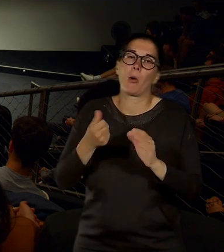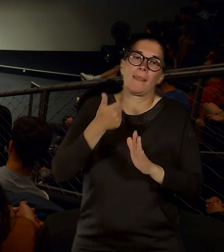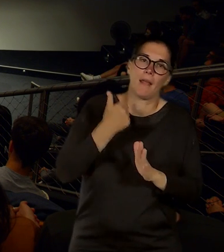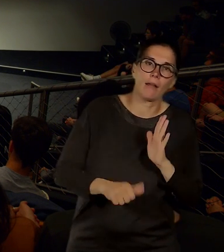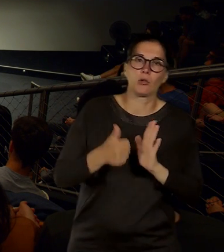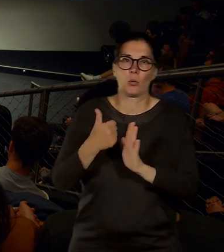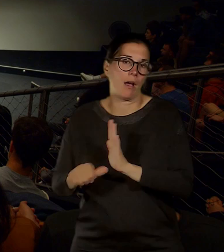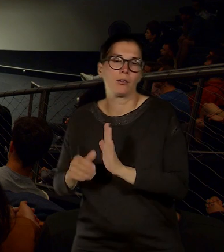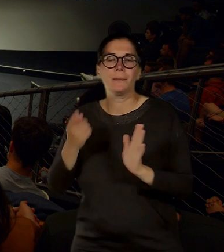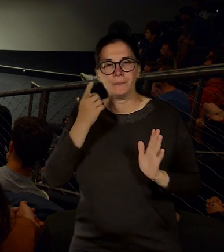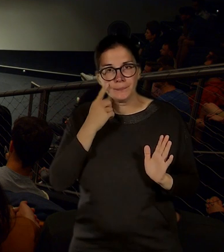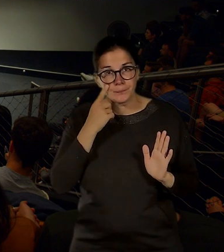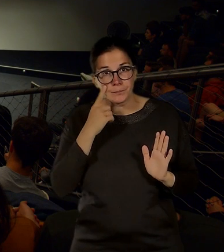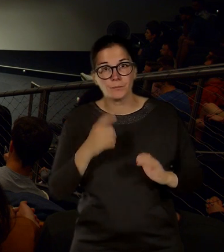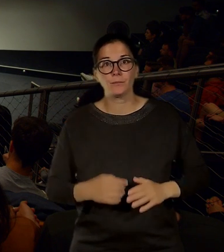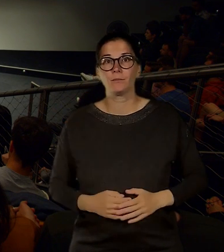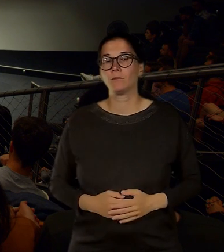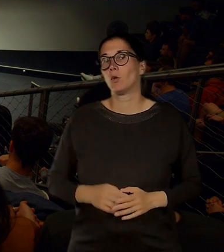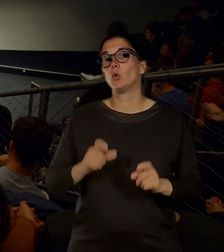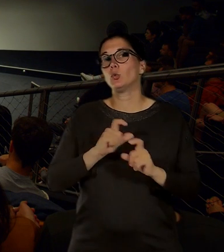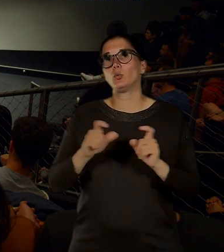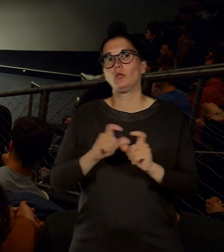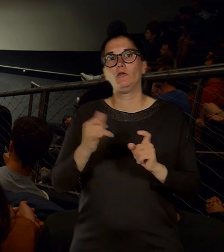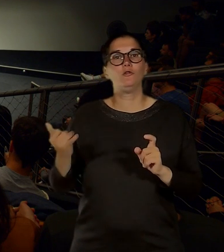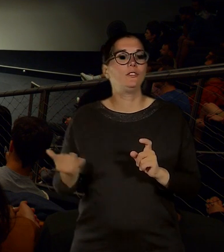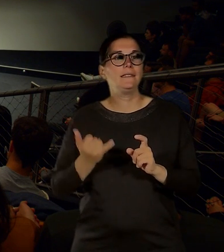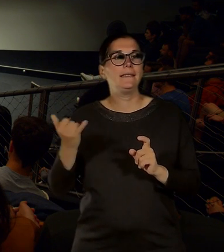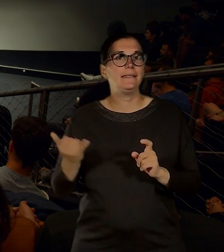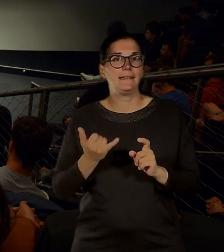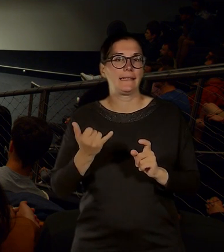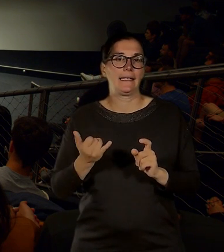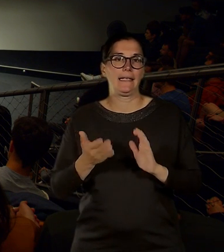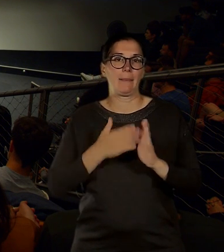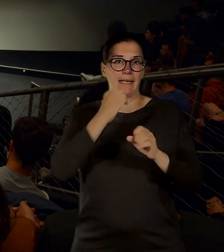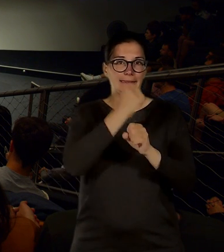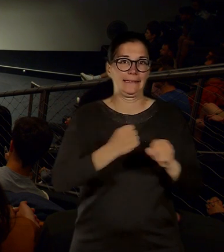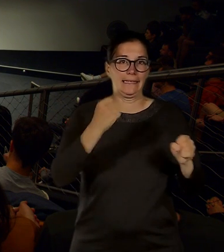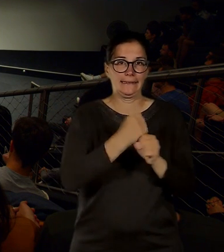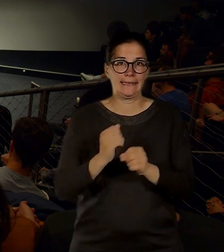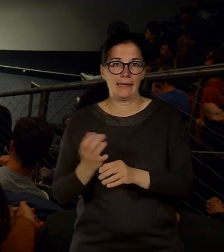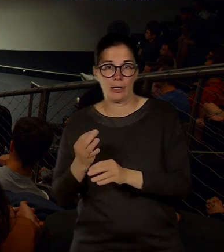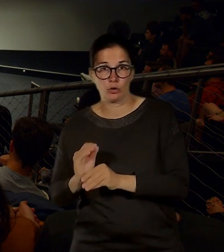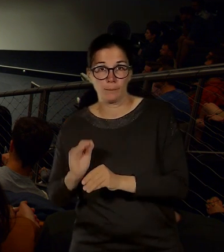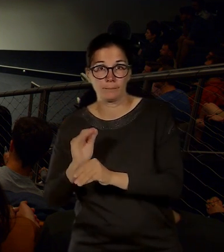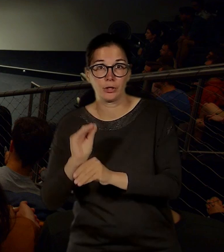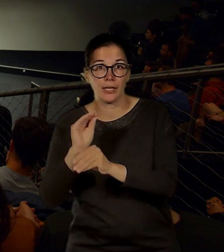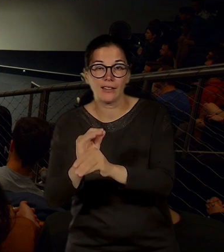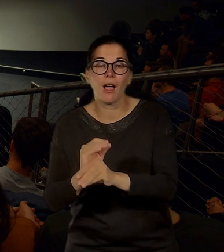Každý přidání jako něčeho na kraji té silnice bude vyžadovat totiž asi nějakou jako